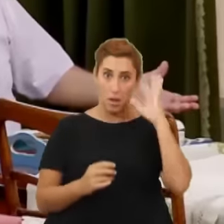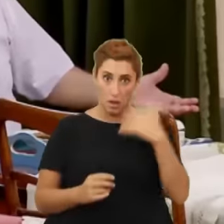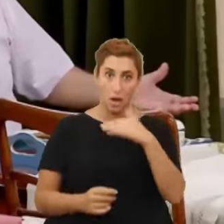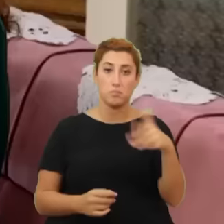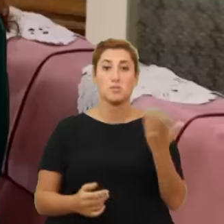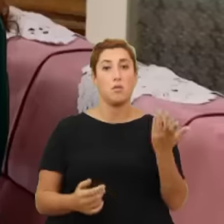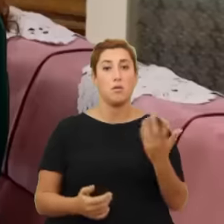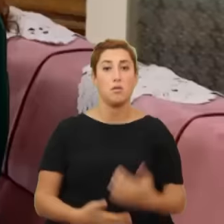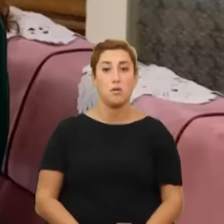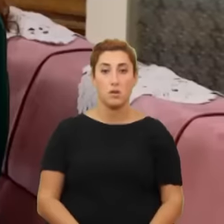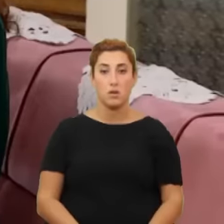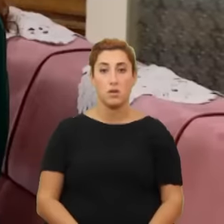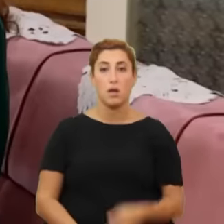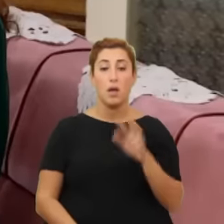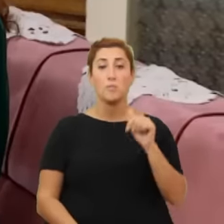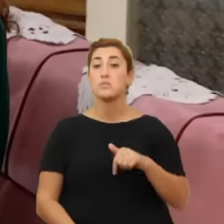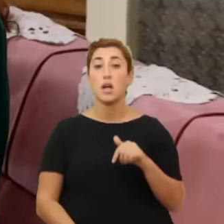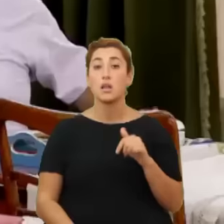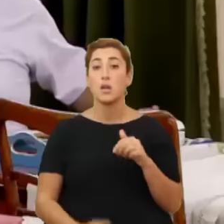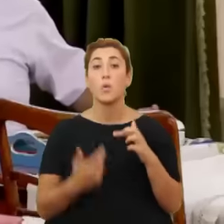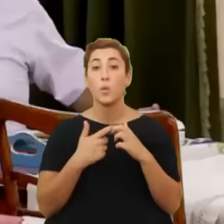mıyız biz? Aa! Hem zaten bu gene.